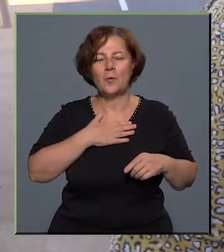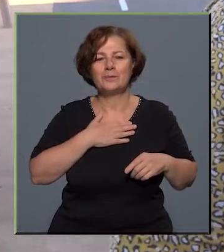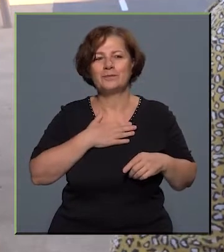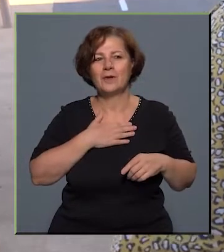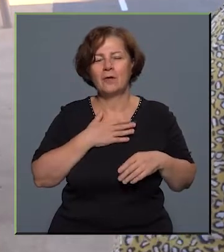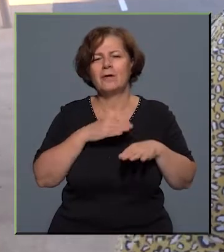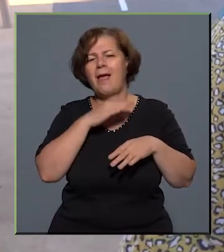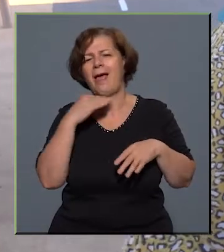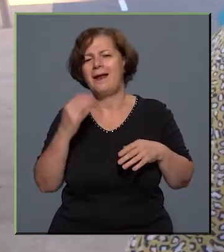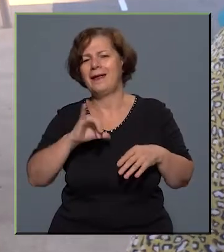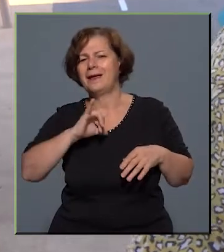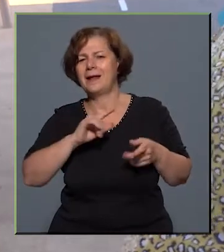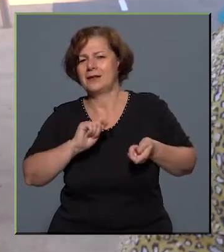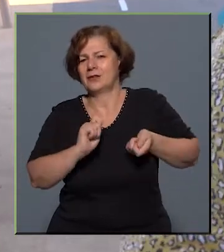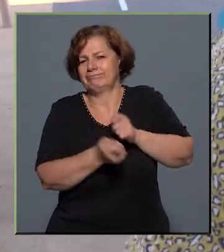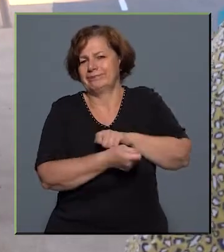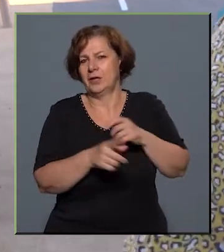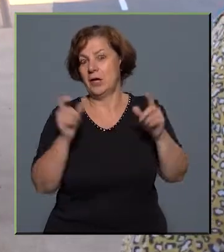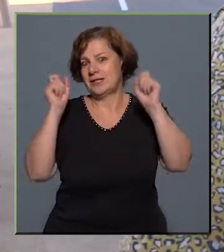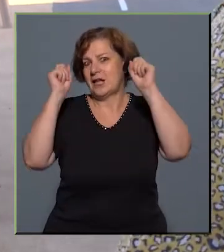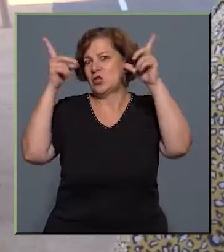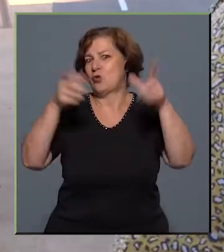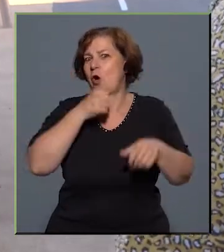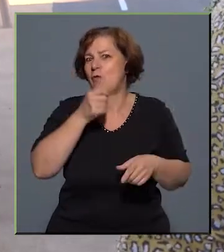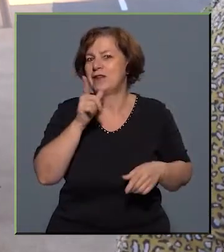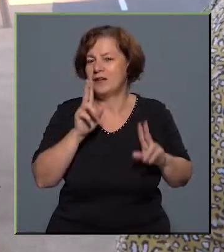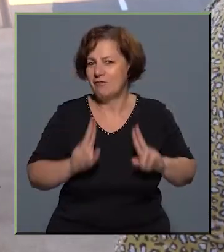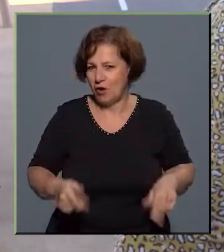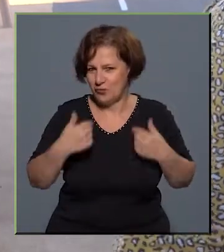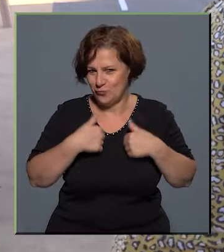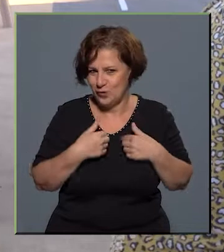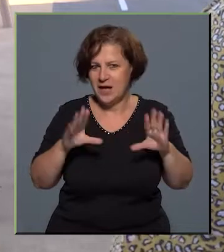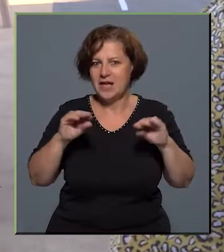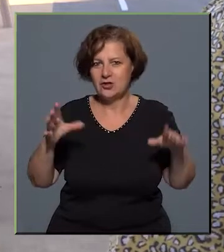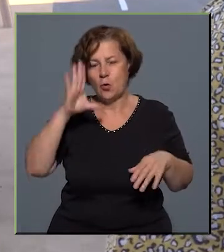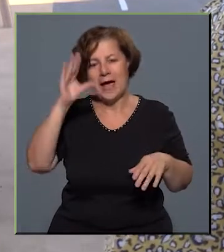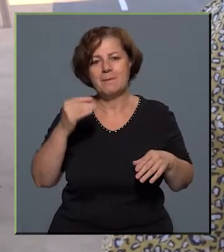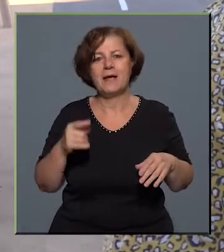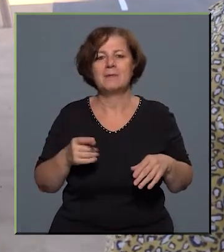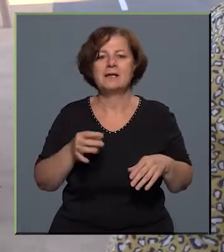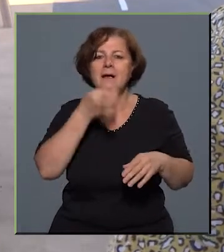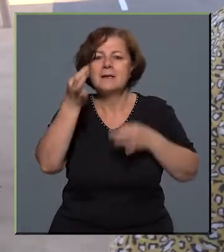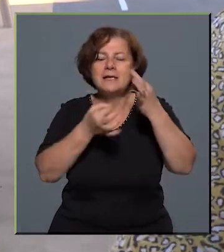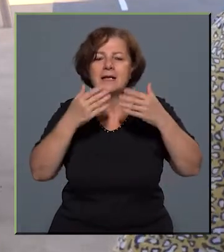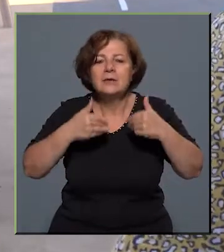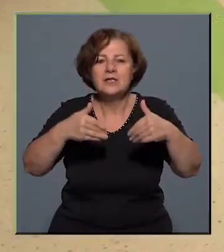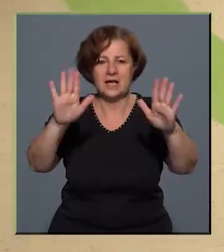eléggé érdekesek lettünk, csodaóvi vagyunk, és szerintem sok emberben az érdeklődést elindítottuk, és azt a